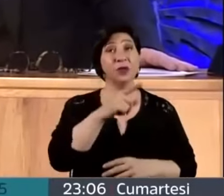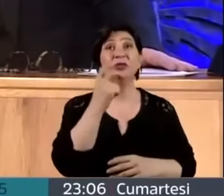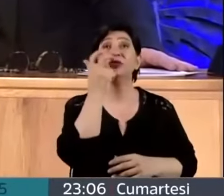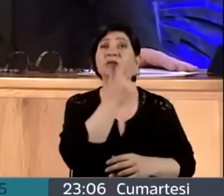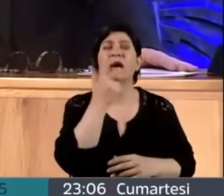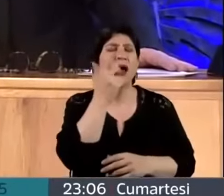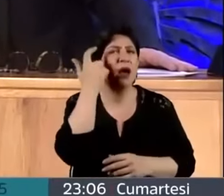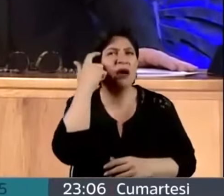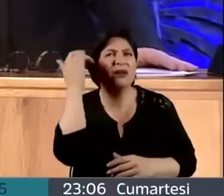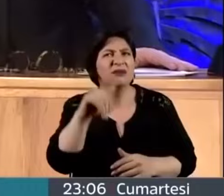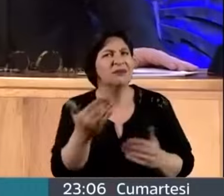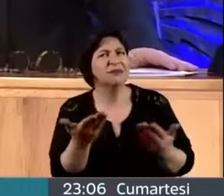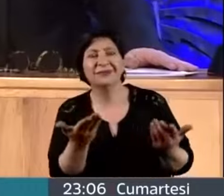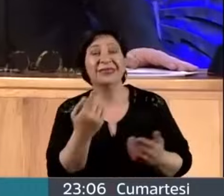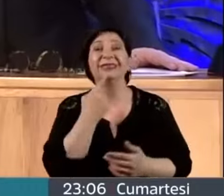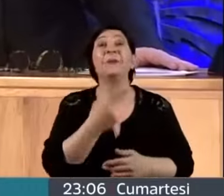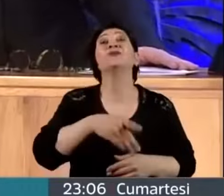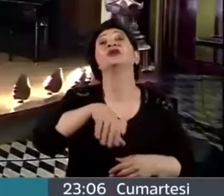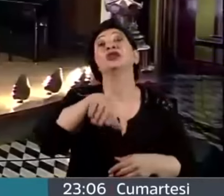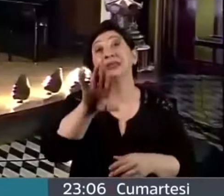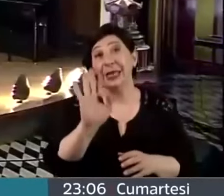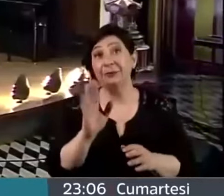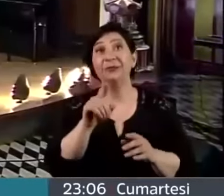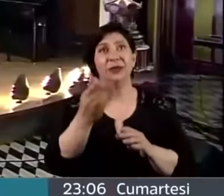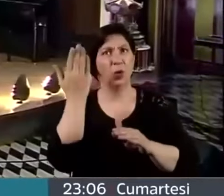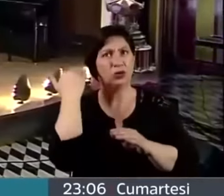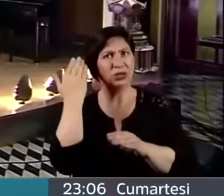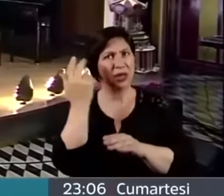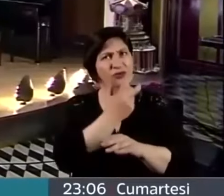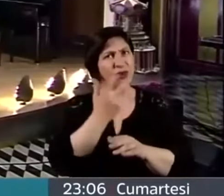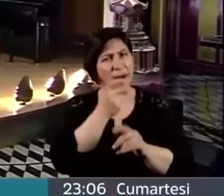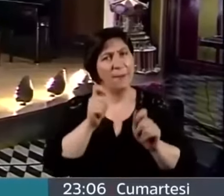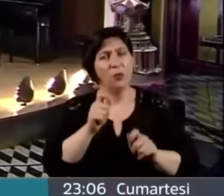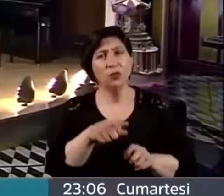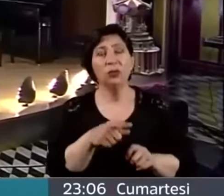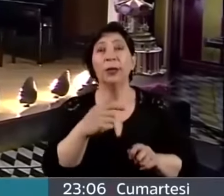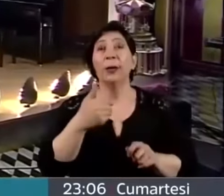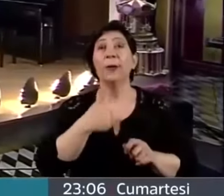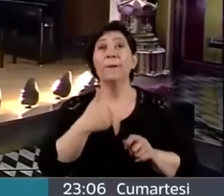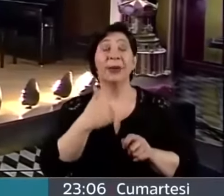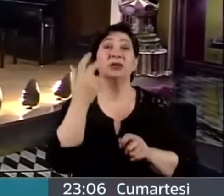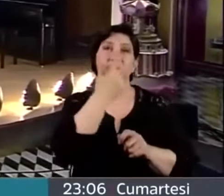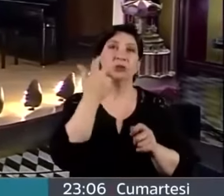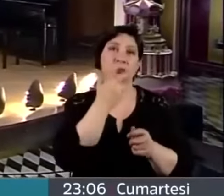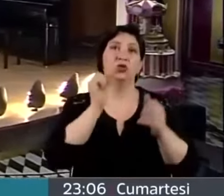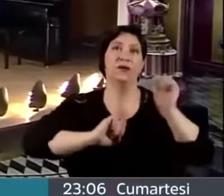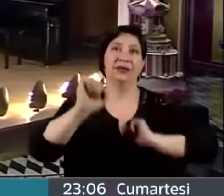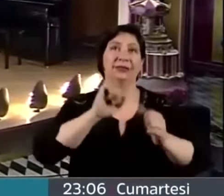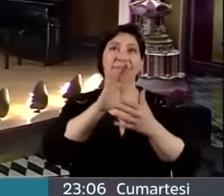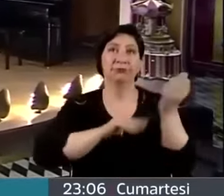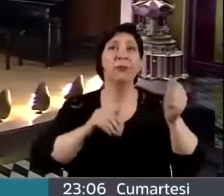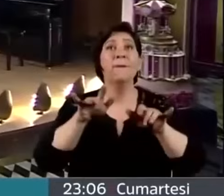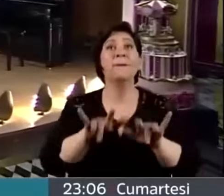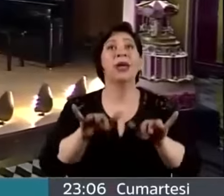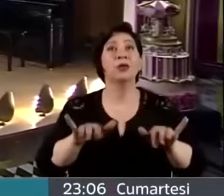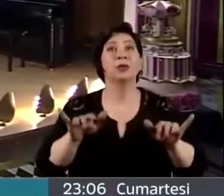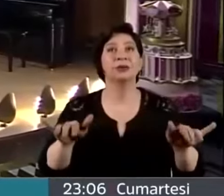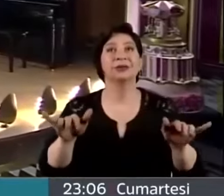söylemek nereden aklınıza geldi demeyeceğim. Çünkü siz daha önce de yapıyor musunuz bu işi? Şimdi ben de konservatuvar okudum. Piyano çaldım. Ne